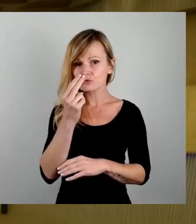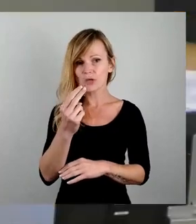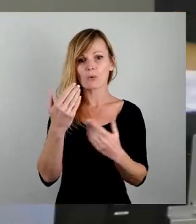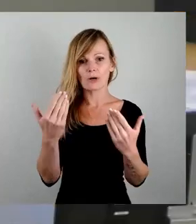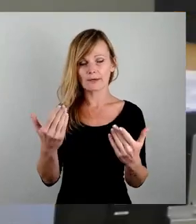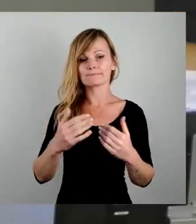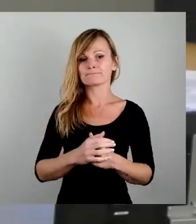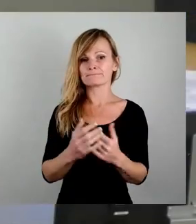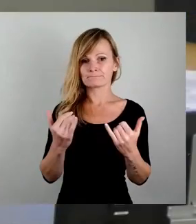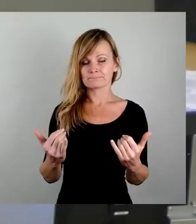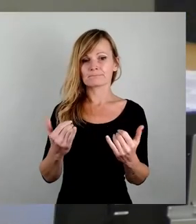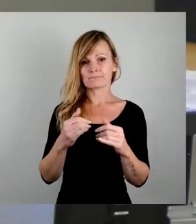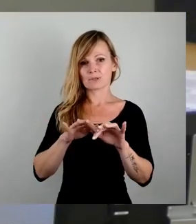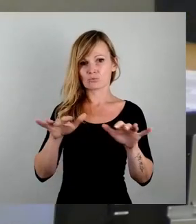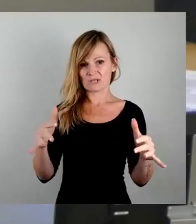im Stream.